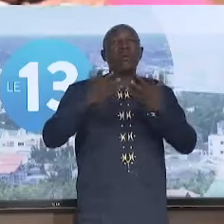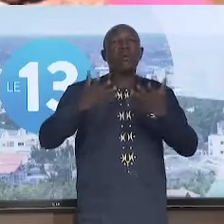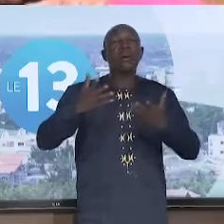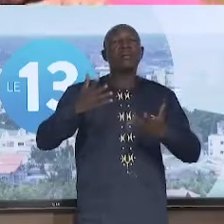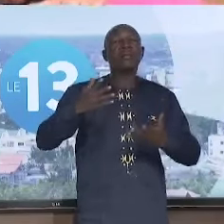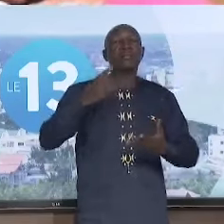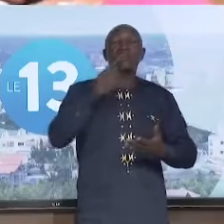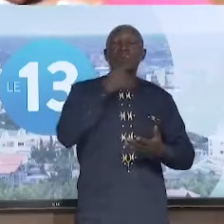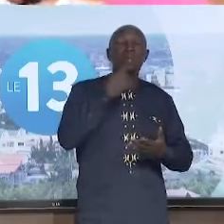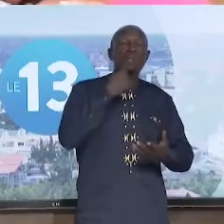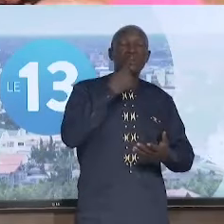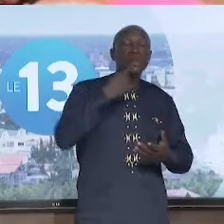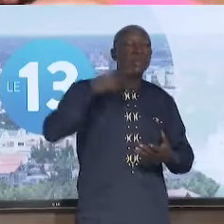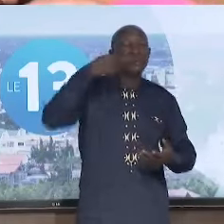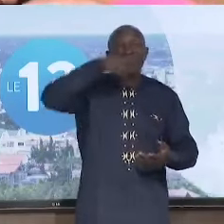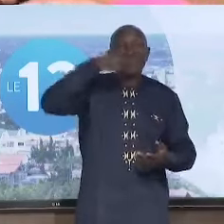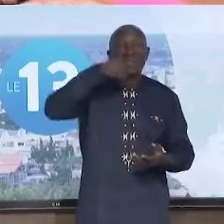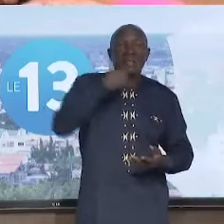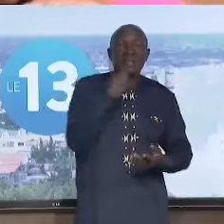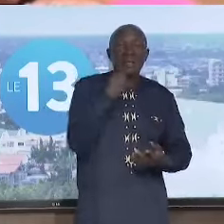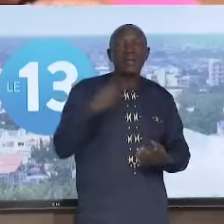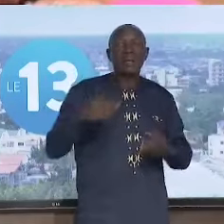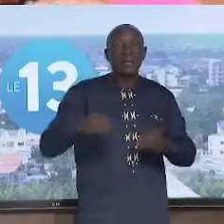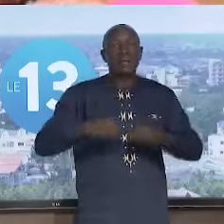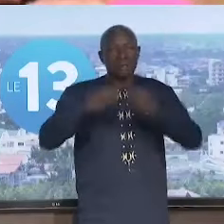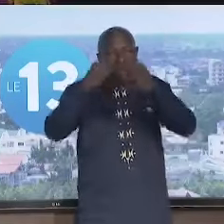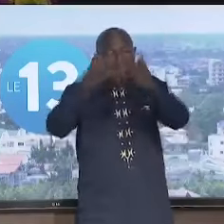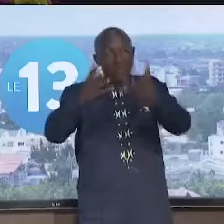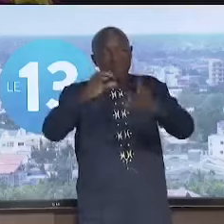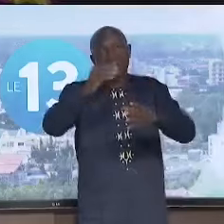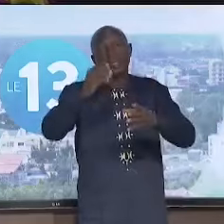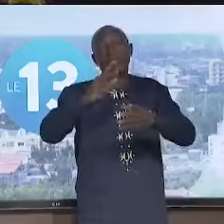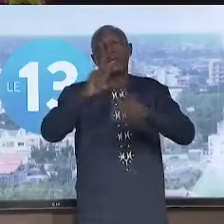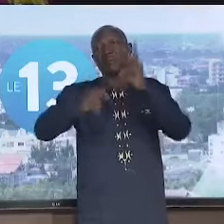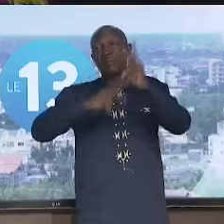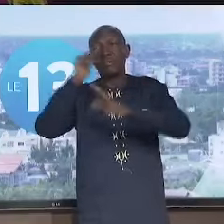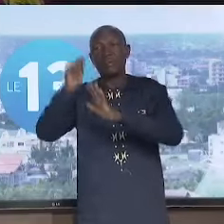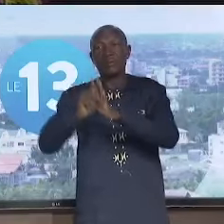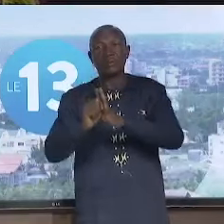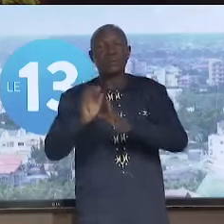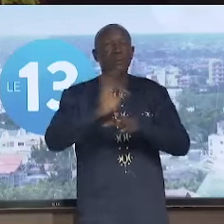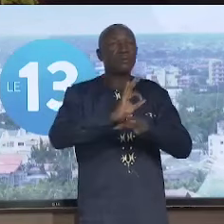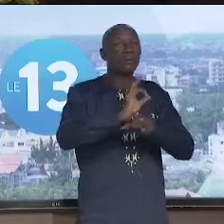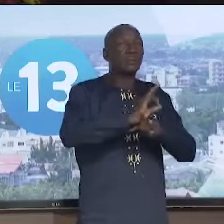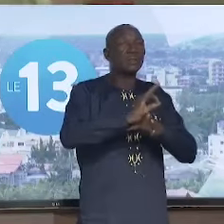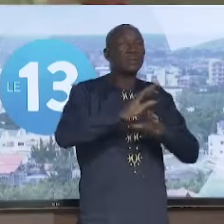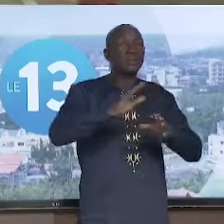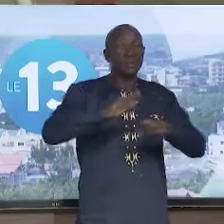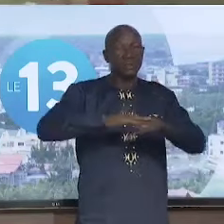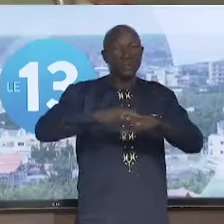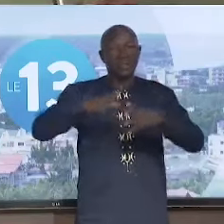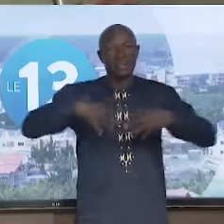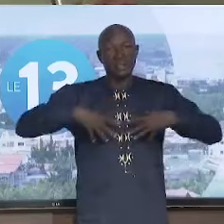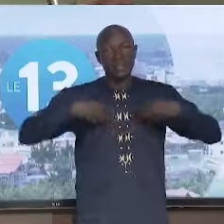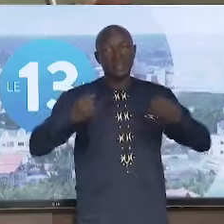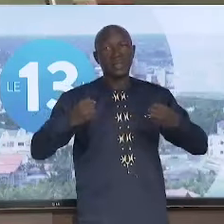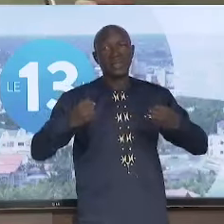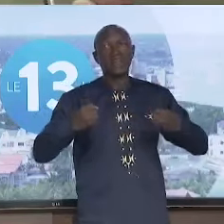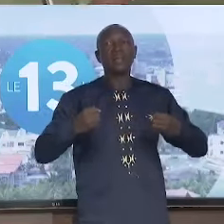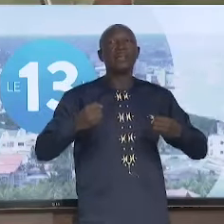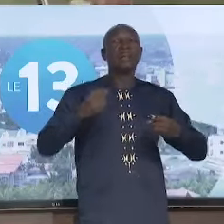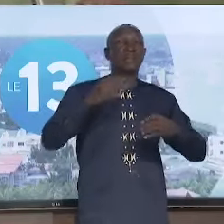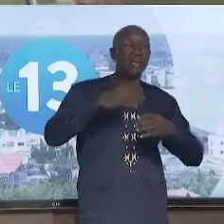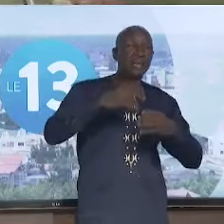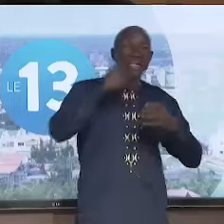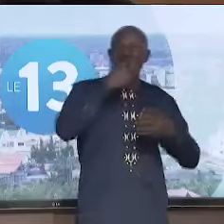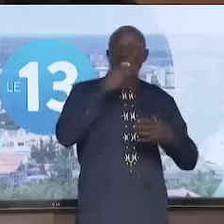et pouvoir relayer plus tard cette information à la population. Une formation sur la santé bucco-dentaire à l'intention d'une